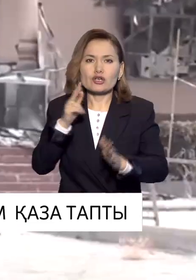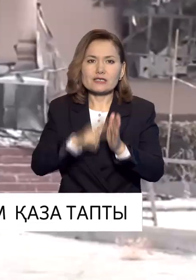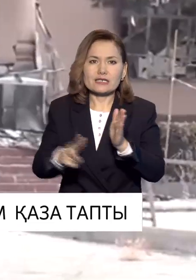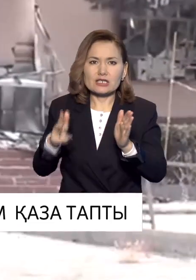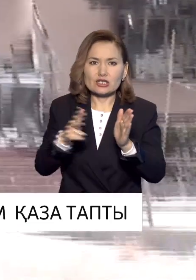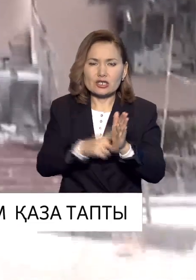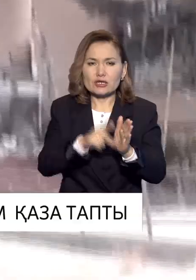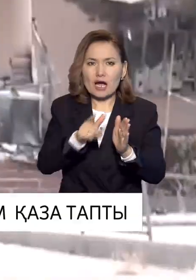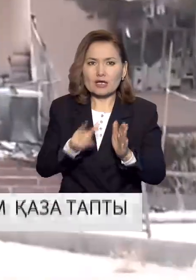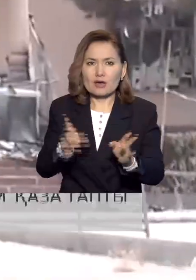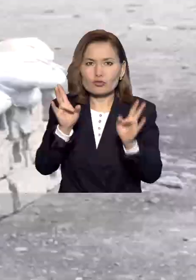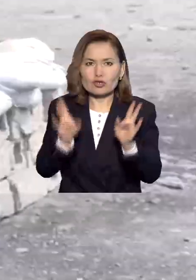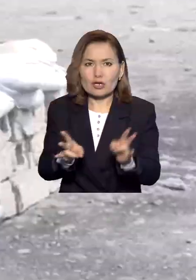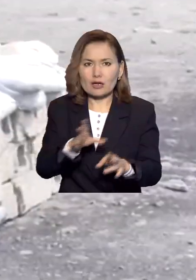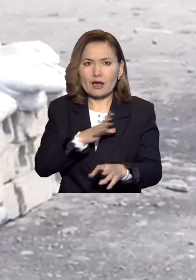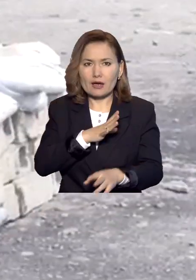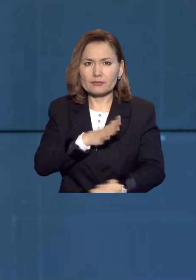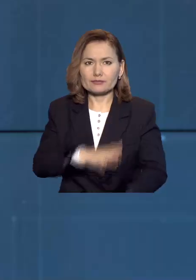тұрғын жараланған еді.